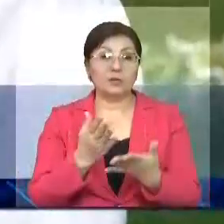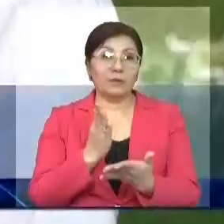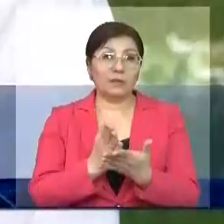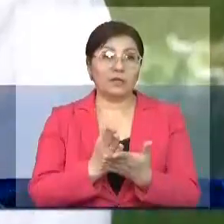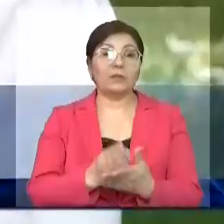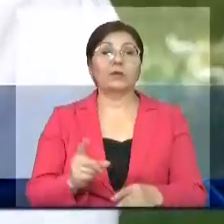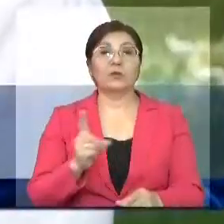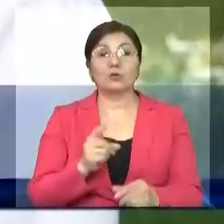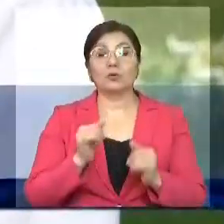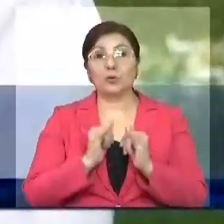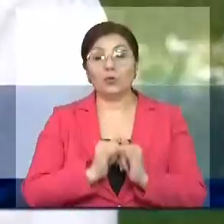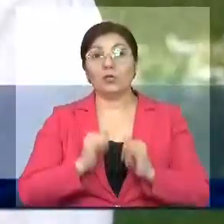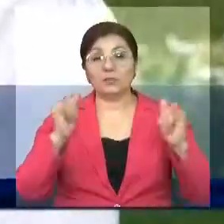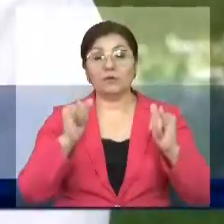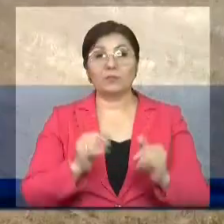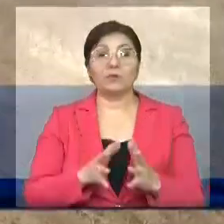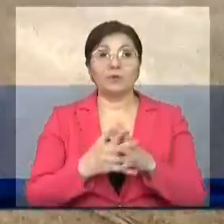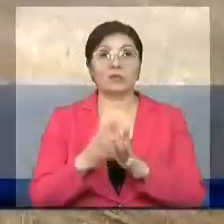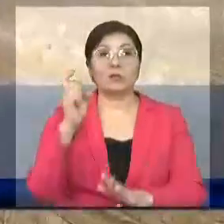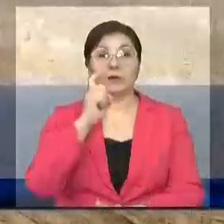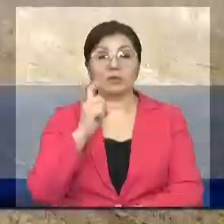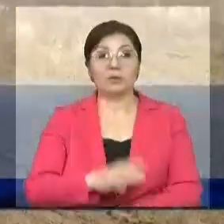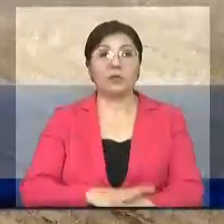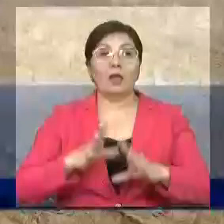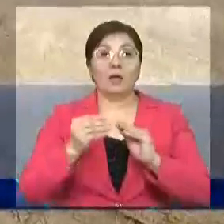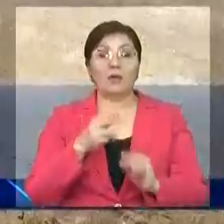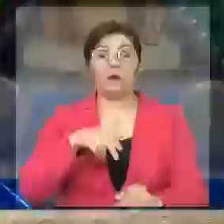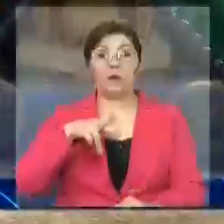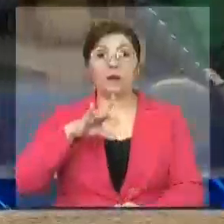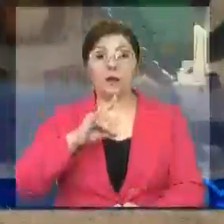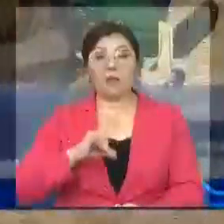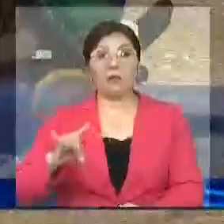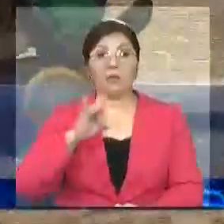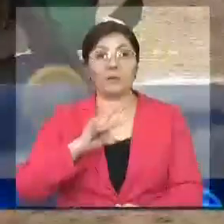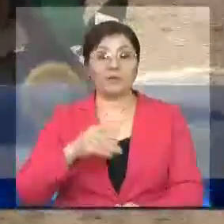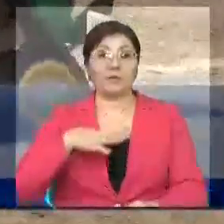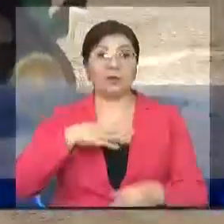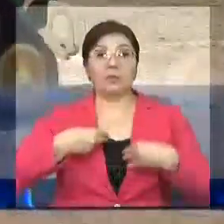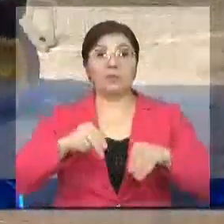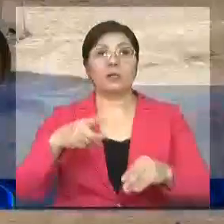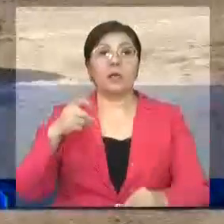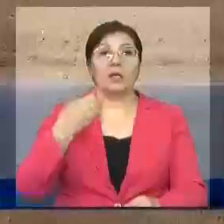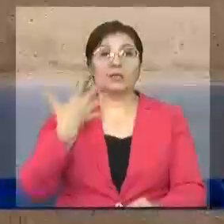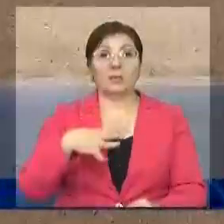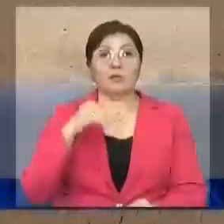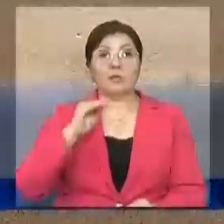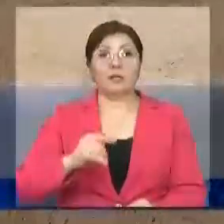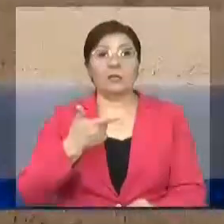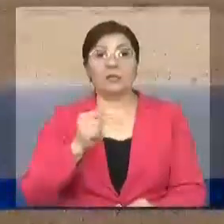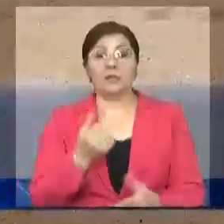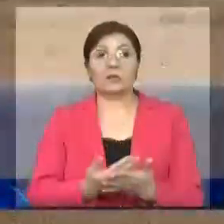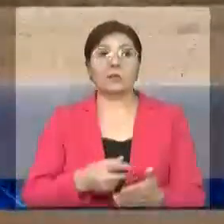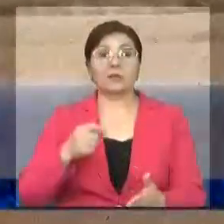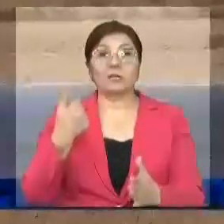наделы, что способствует развитию отрасли. Отметим, всего по Каргалинскому району в текущем году было засеяно более 150 тысяч гектаров,